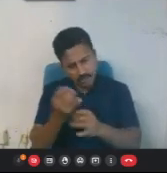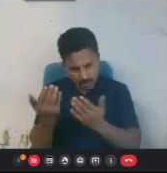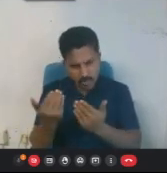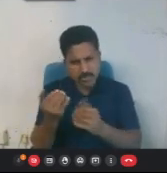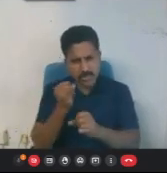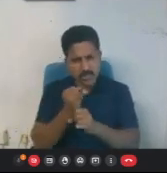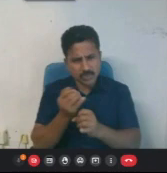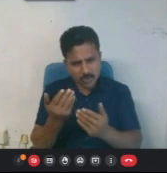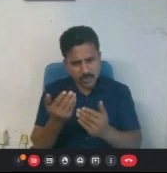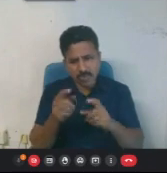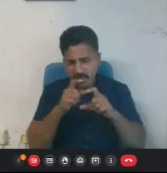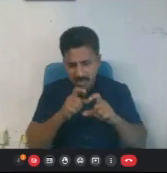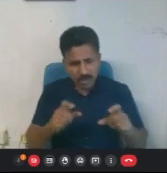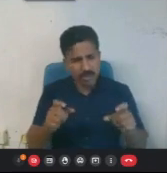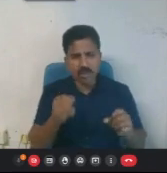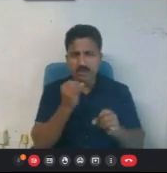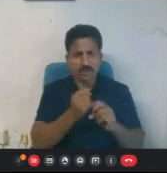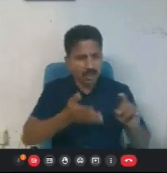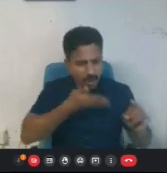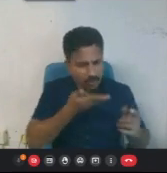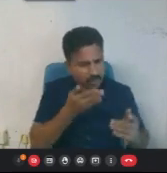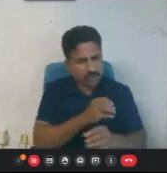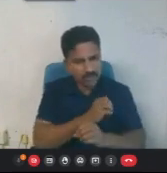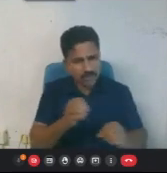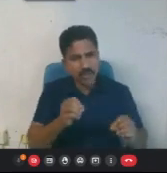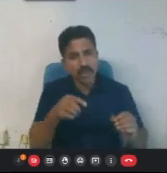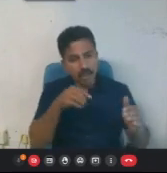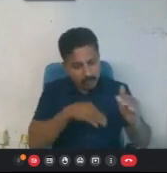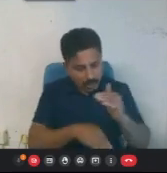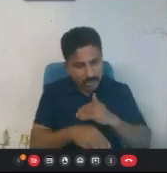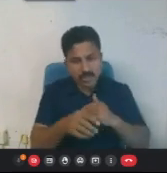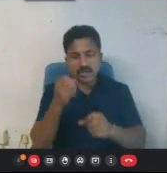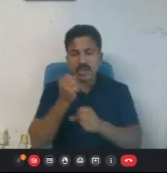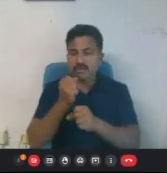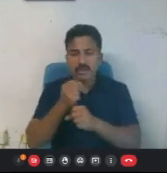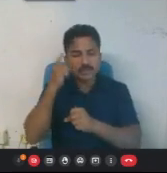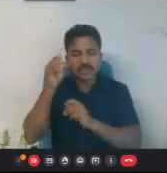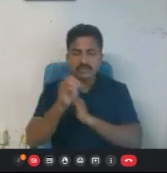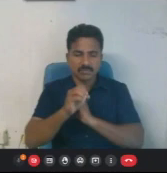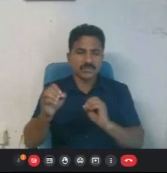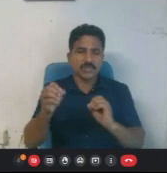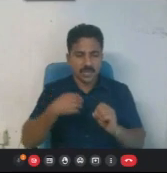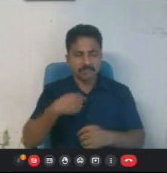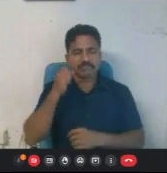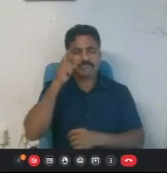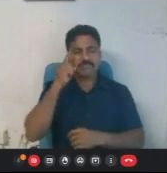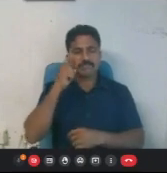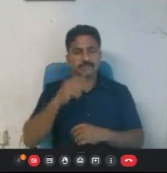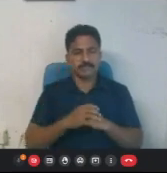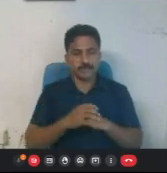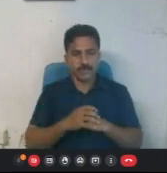പക്ഷേ അത് കൃത്യമായി നടക്കുന്നില്ല, അതുകൊണ്ടാണ് കാര്യങ്ങളൊന്നും ശരിയായിട്ട് സർക്കാർ മനസ്സിലാക്കാത്തതെന്നാണ് ഞാൻ മനസ്സിലാക്കിയിട്ടുള്ളത്.